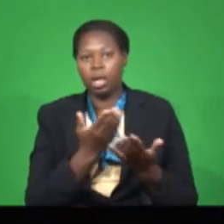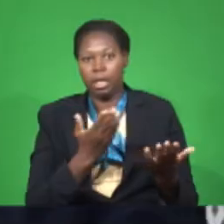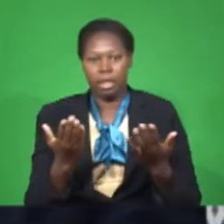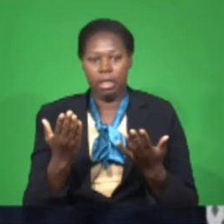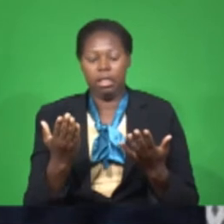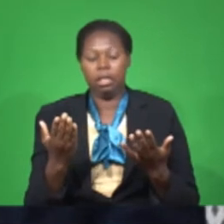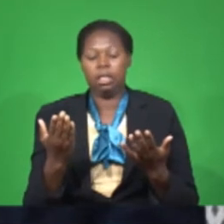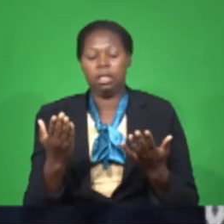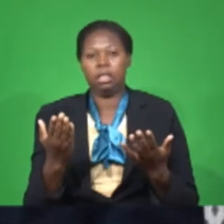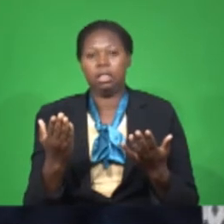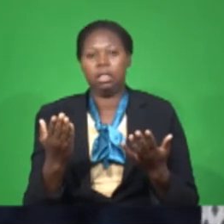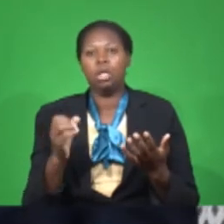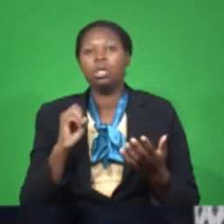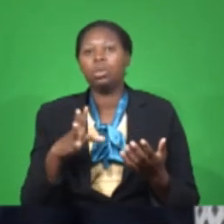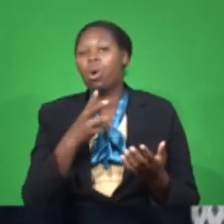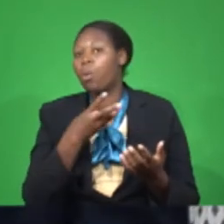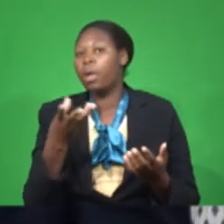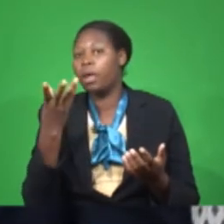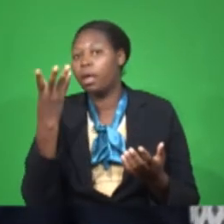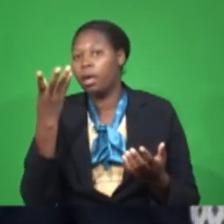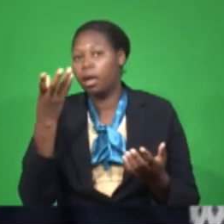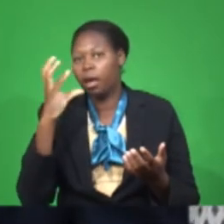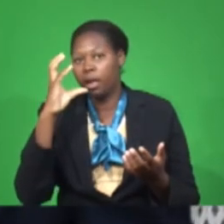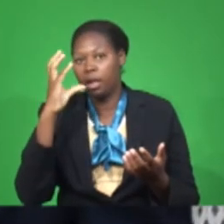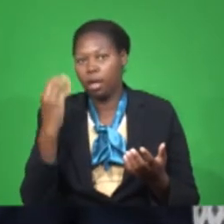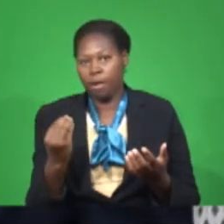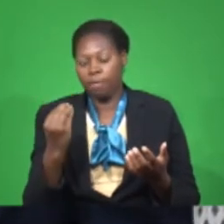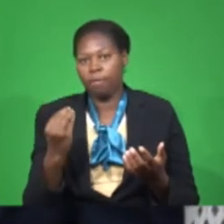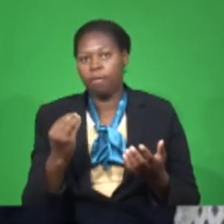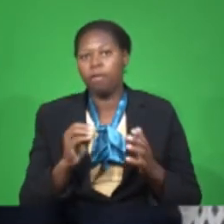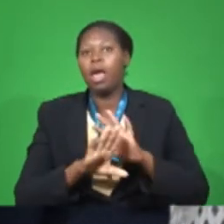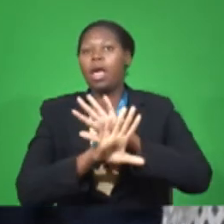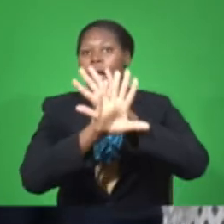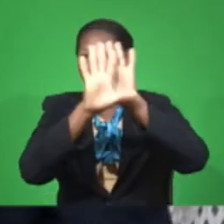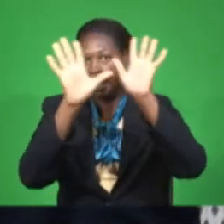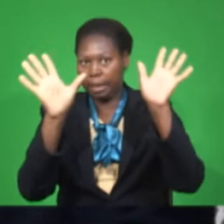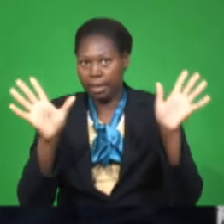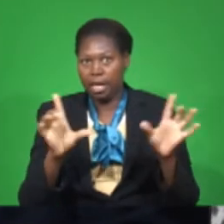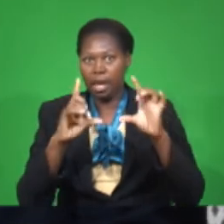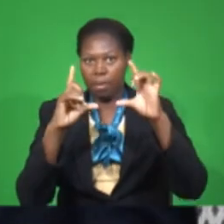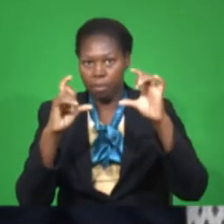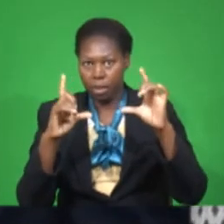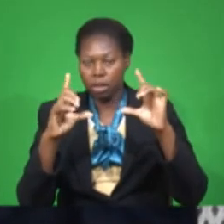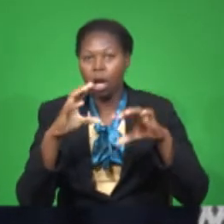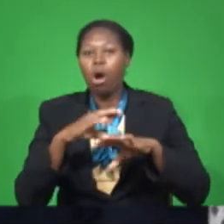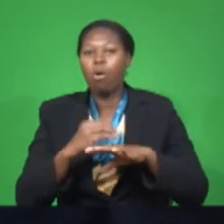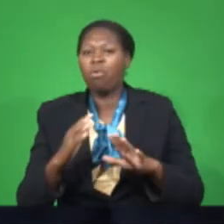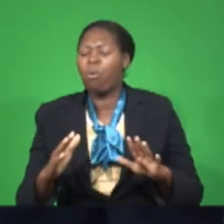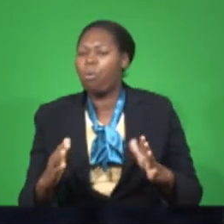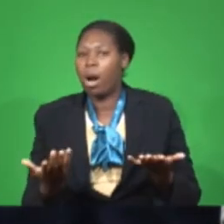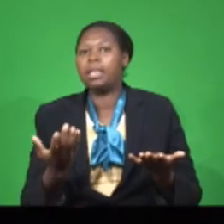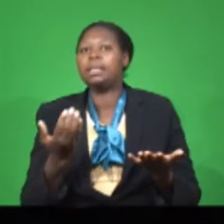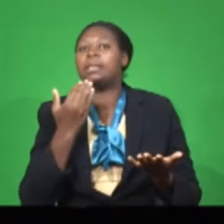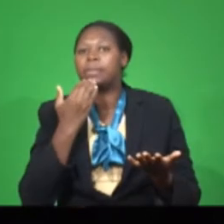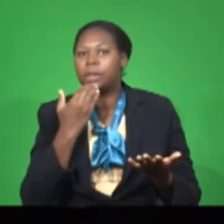kunorehwa vanhu vakaita sei. Asi riri kutoreva here kudaro? Ndo zvariri kutotaura izvo kuti ani nani ani zvake aninga atenda. Because ani nani